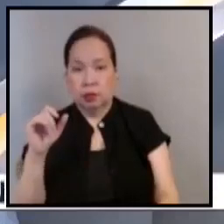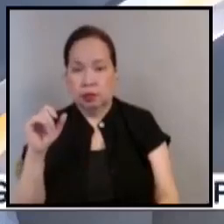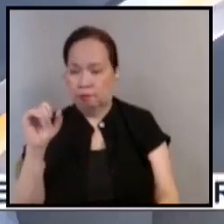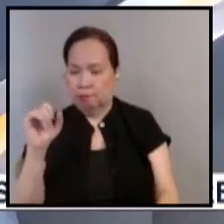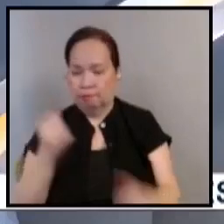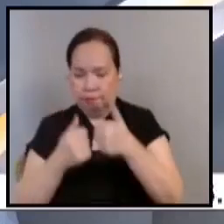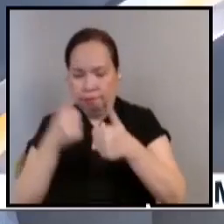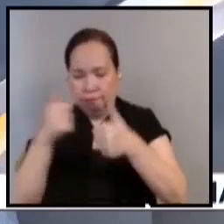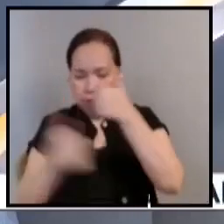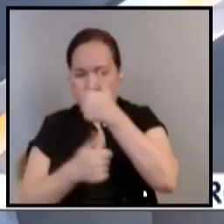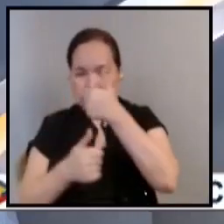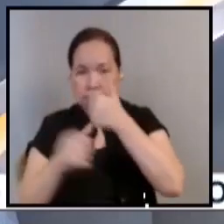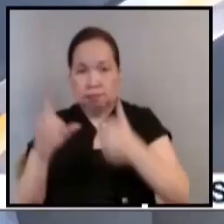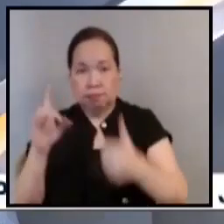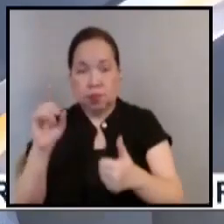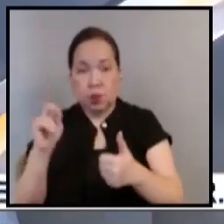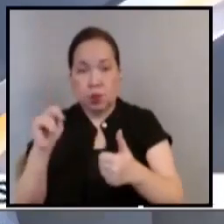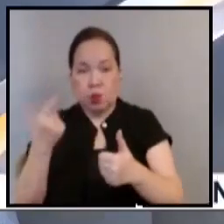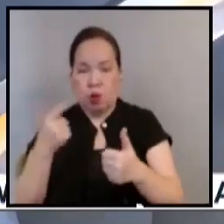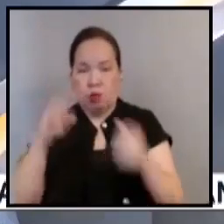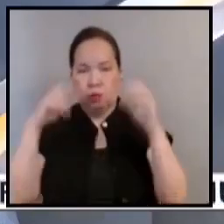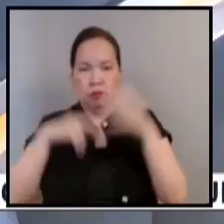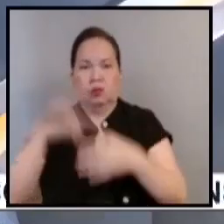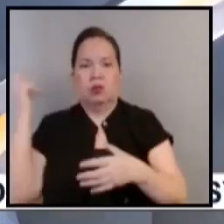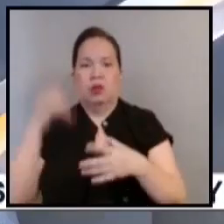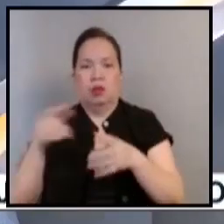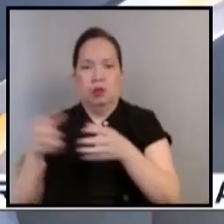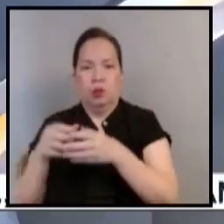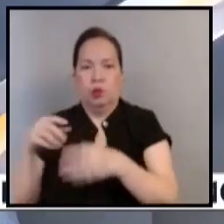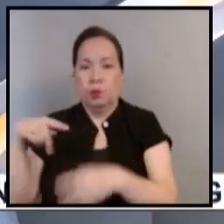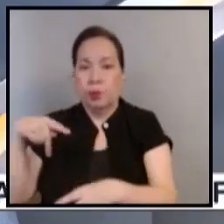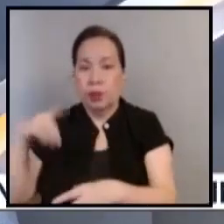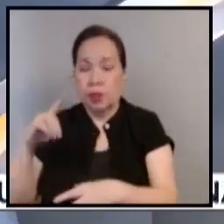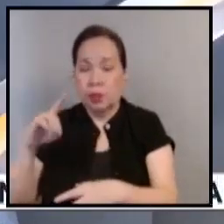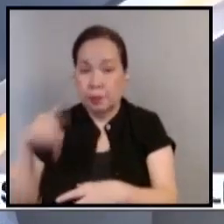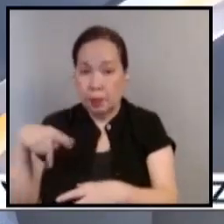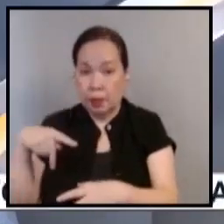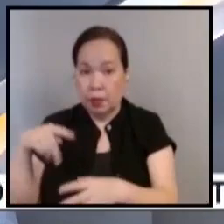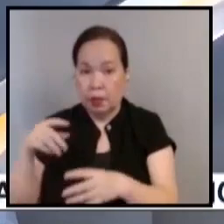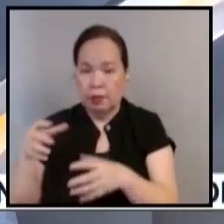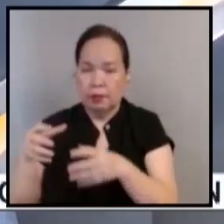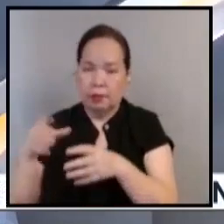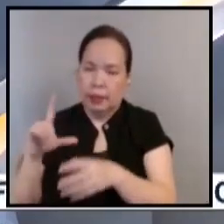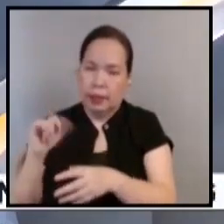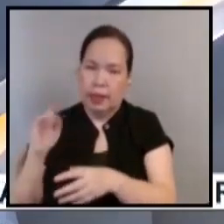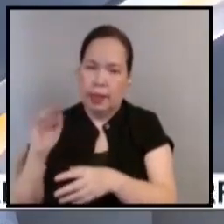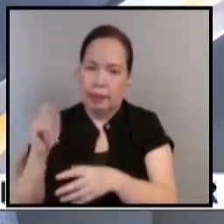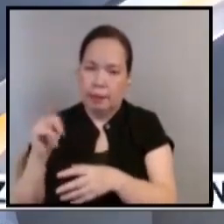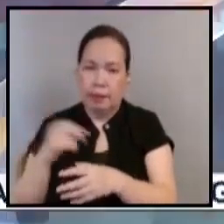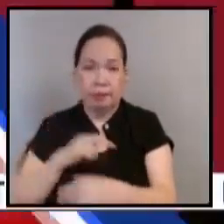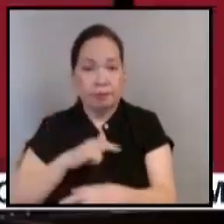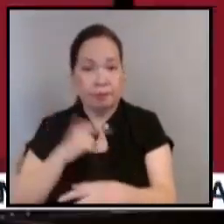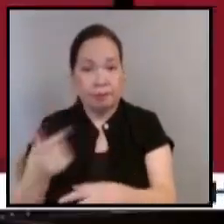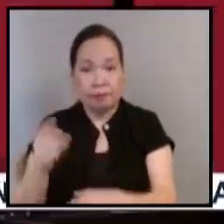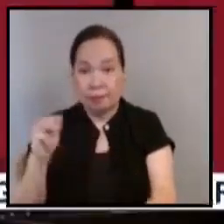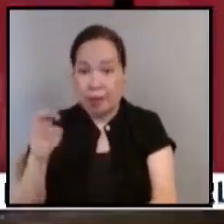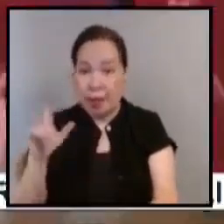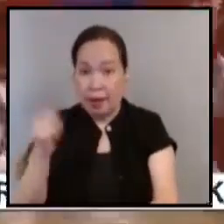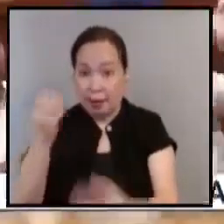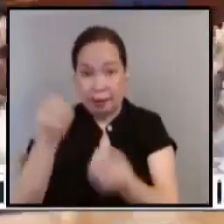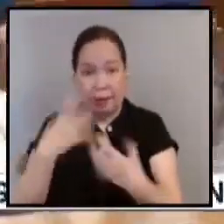biglang nagbitiw sa kanyang partidong PDP laban. Si Mela Lesmora sa detalye. Rise and shine, Mela.